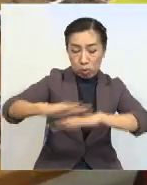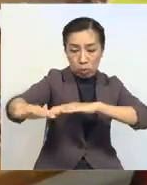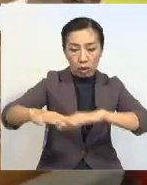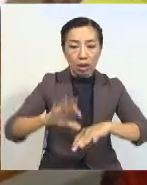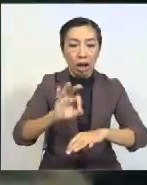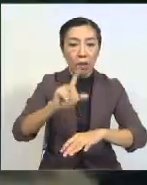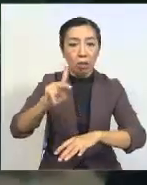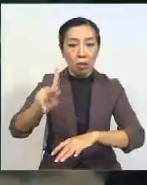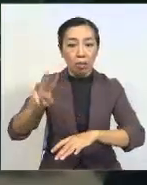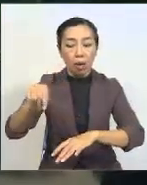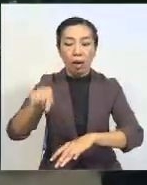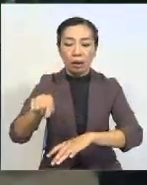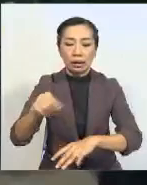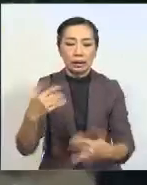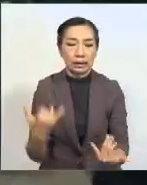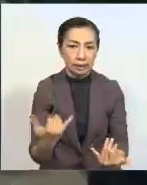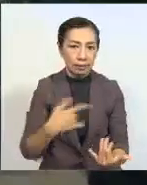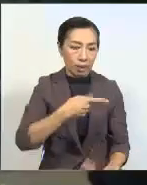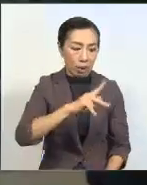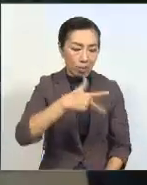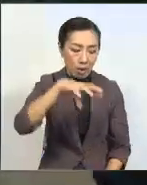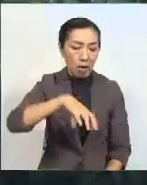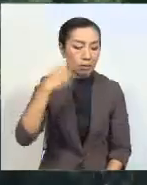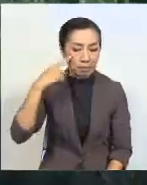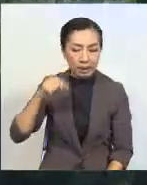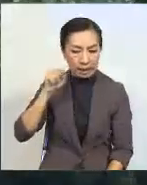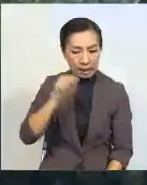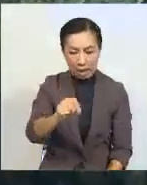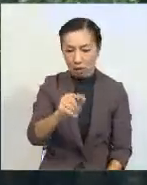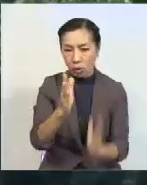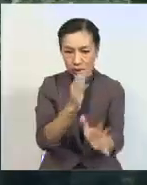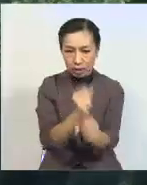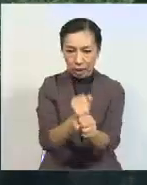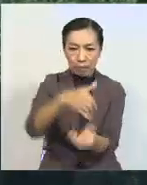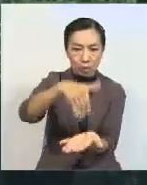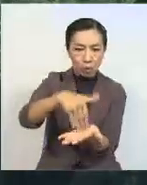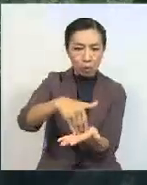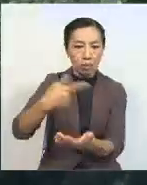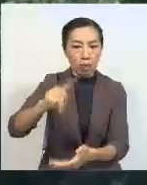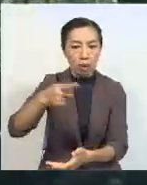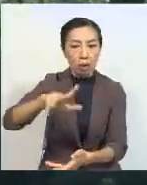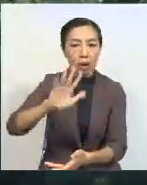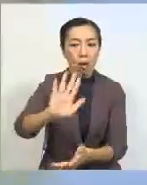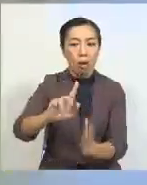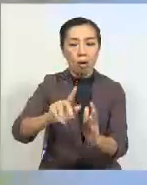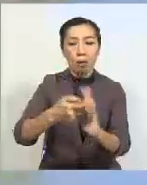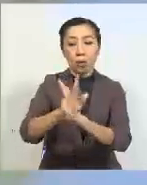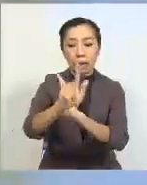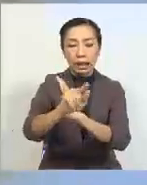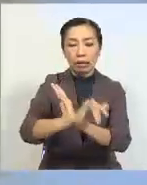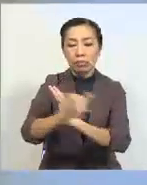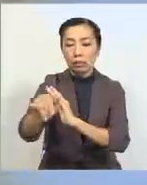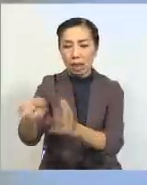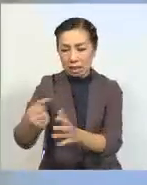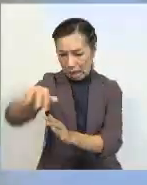นั้นทางปภ.ก็ได้มีการสั่งให้เจ้าหน้าที่แล้วก็ศูนย์ป้องกันและบรรเทาสาธารณภัยเขต6ขอนแก่นไปน